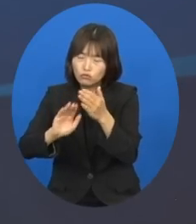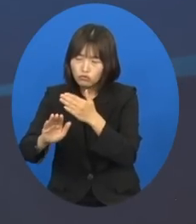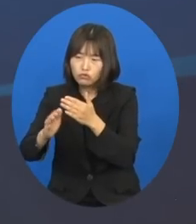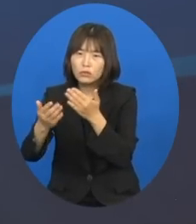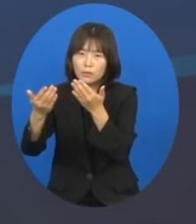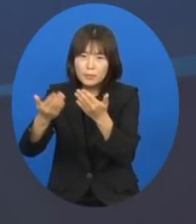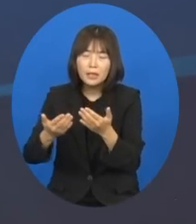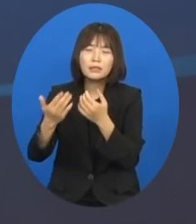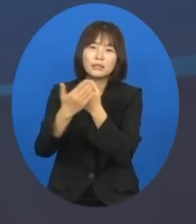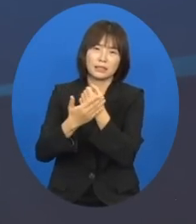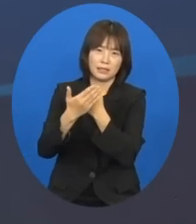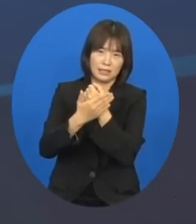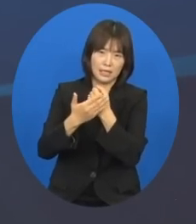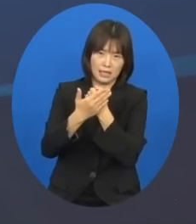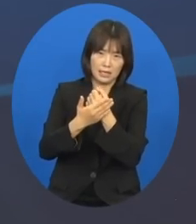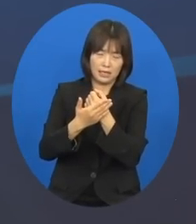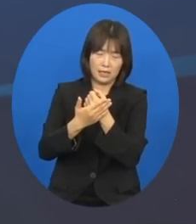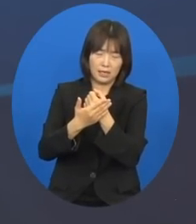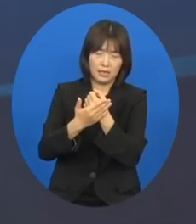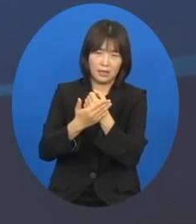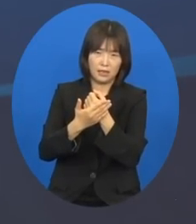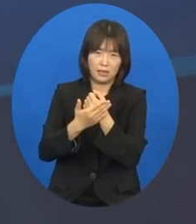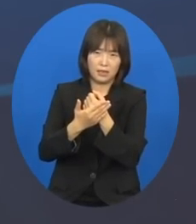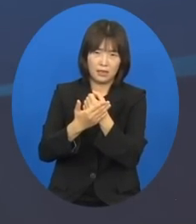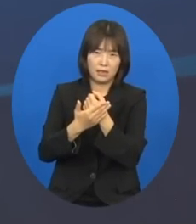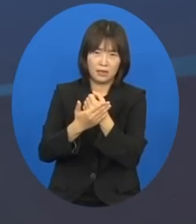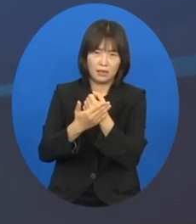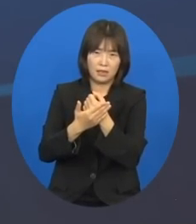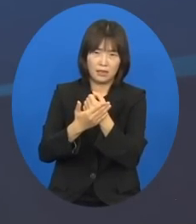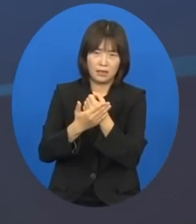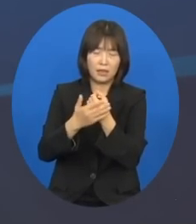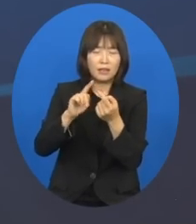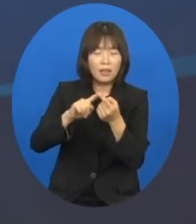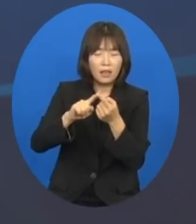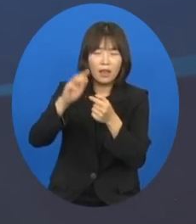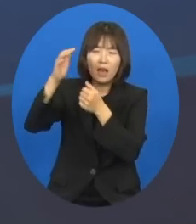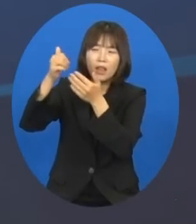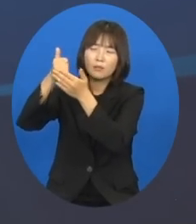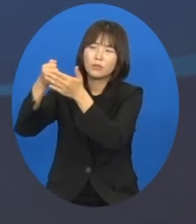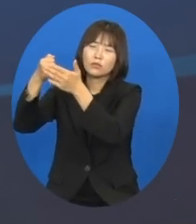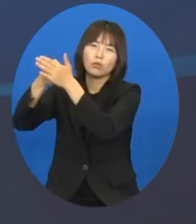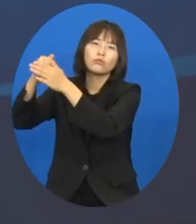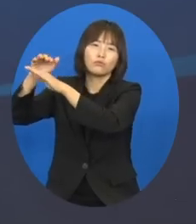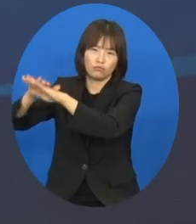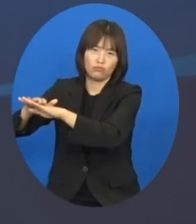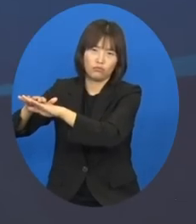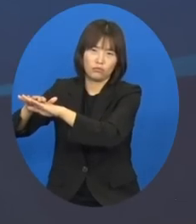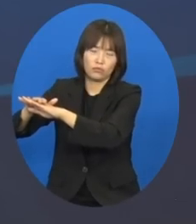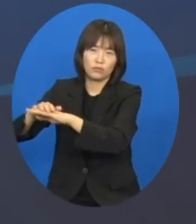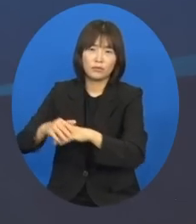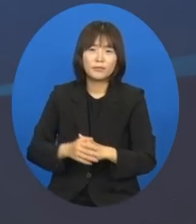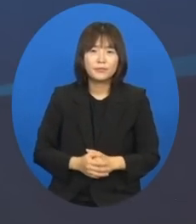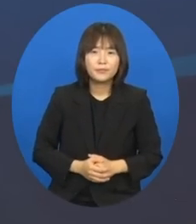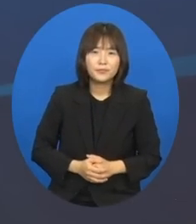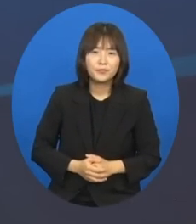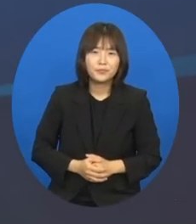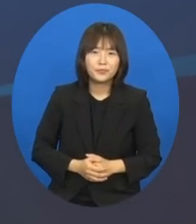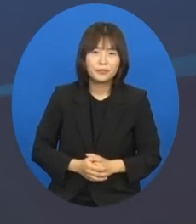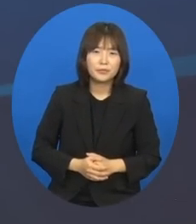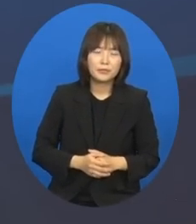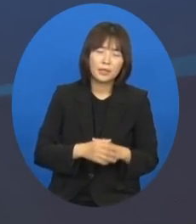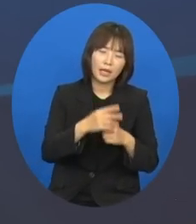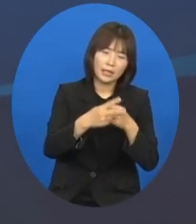여러분의 인생 앞에 하나님이 정해 놓으셨다는 거예요 그것은 2년